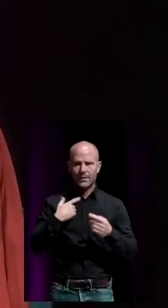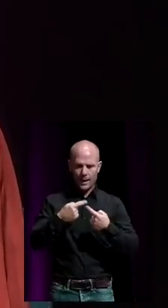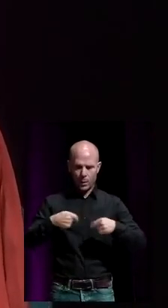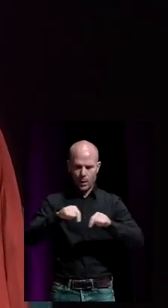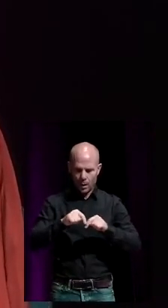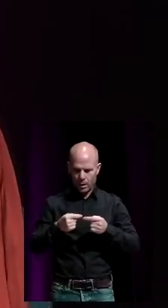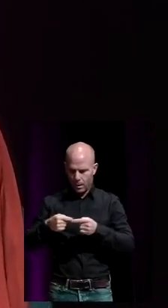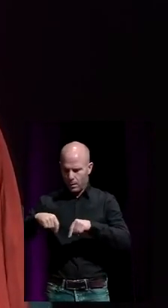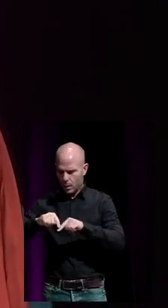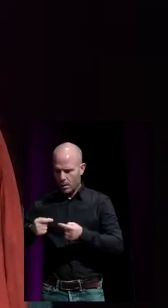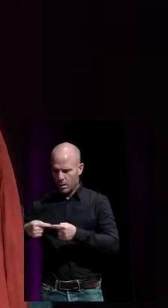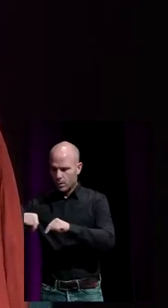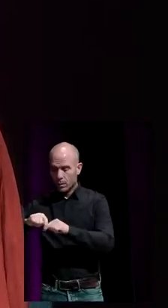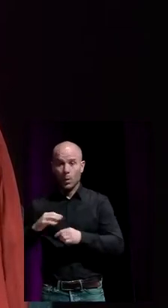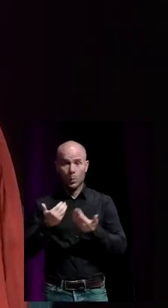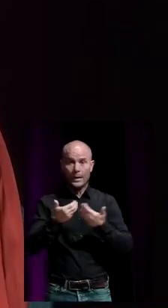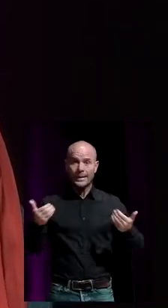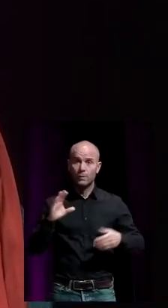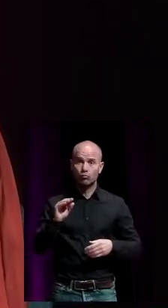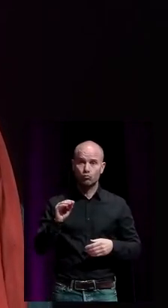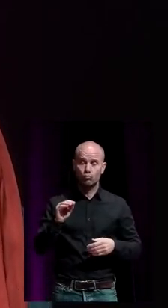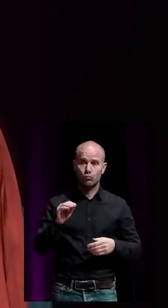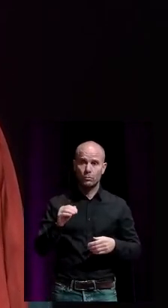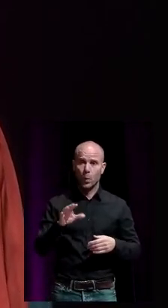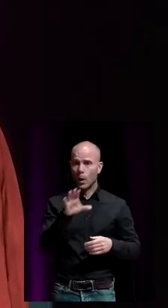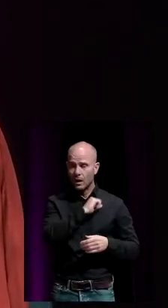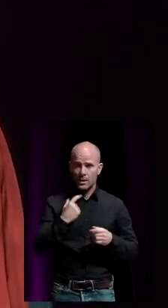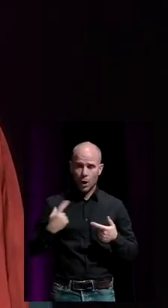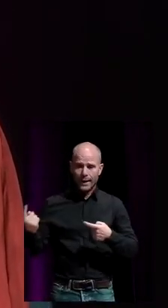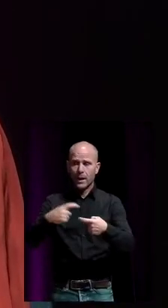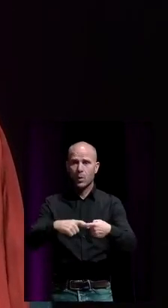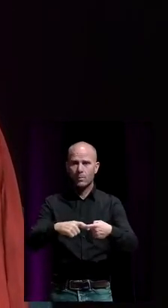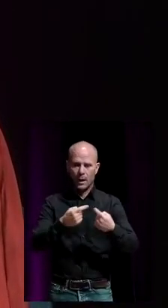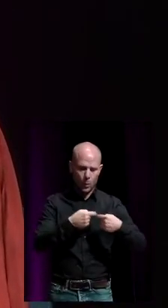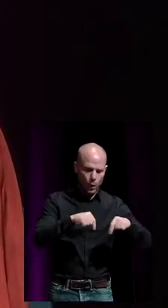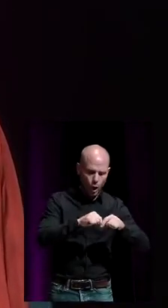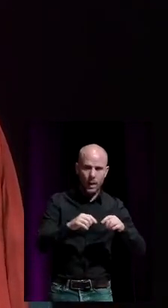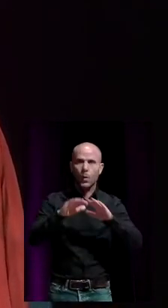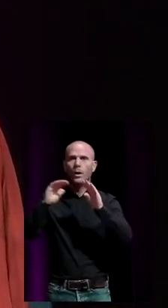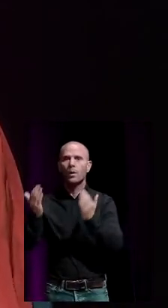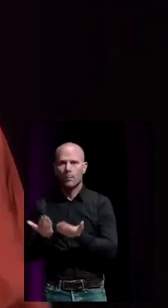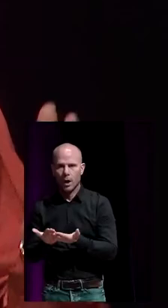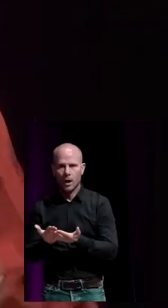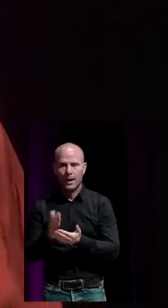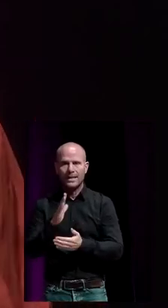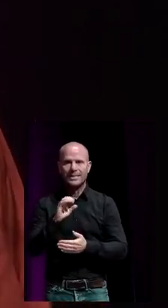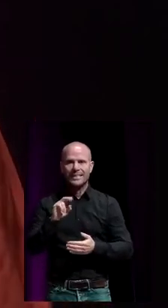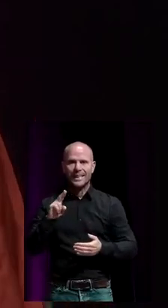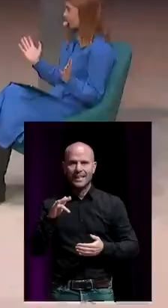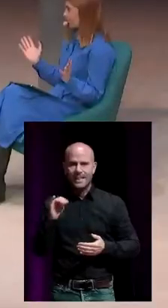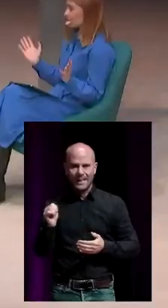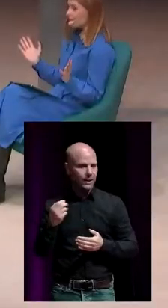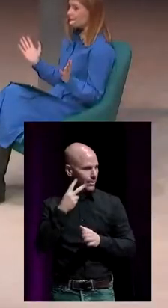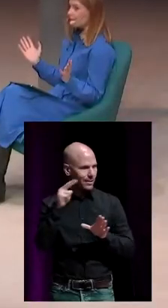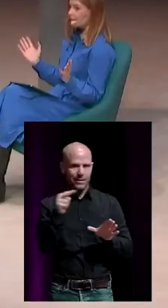det är där vi gör liksom en stor skillnad. Och allting ska hänga ihop, det lokala och det globala. Jenny, titta på